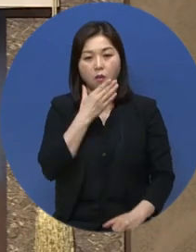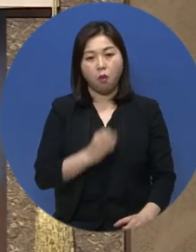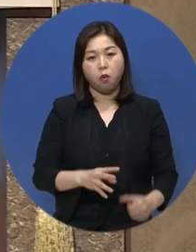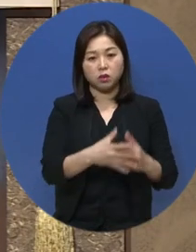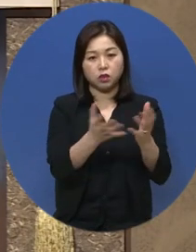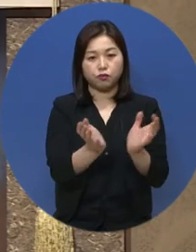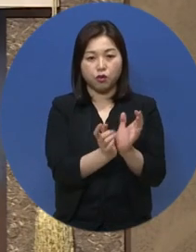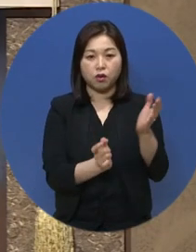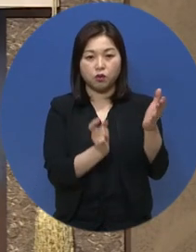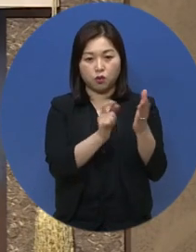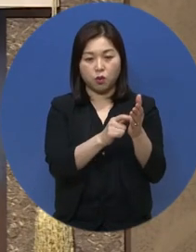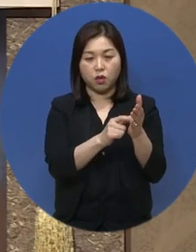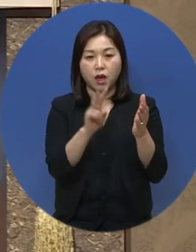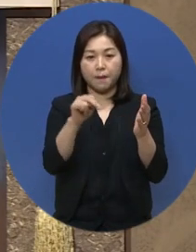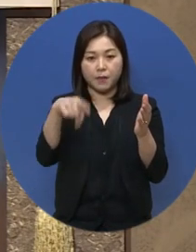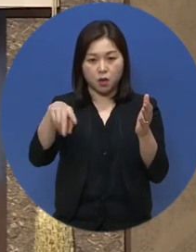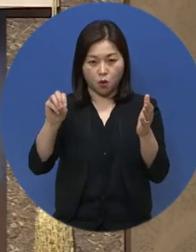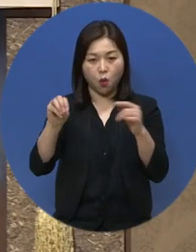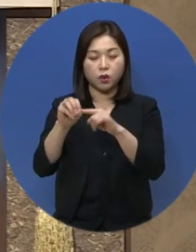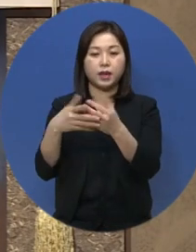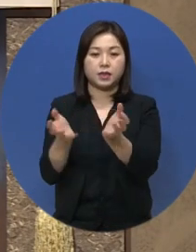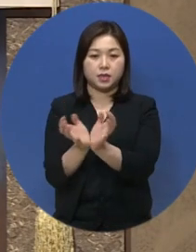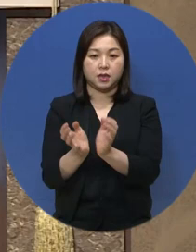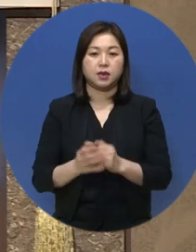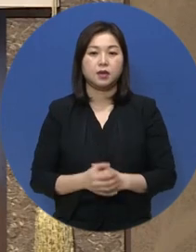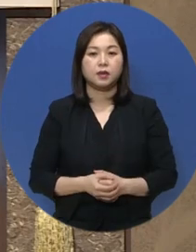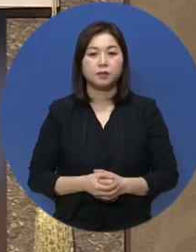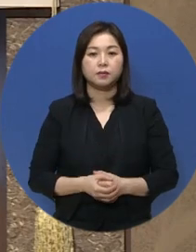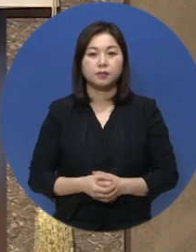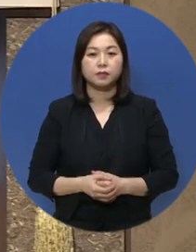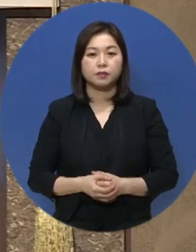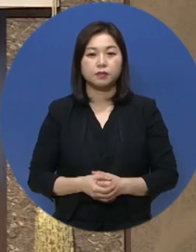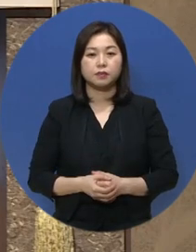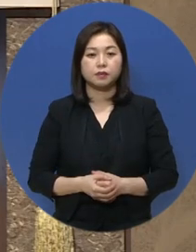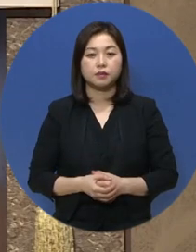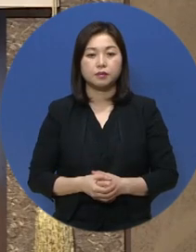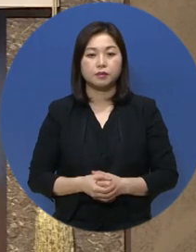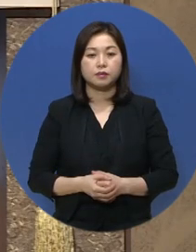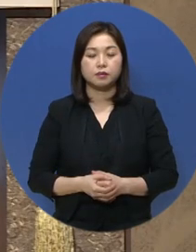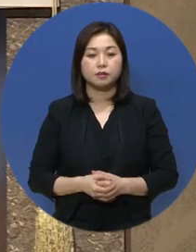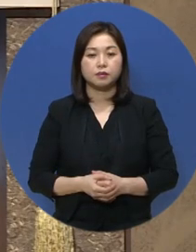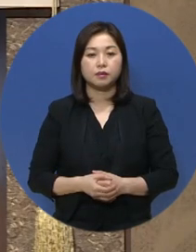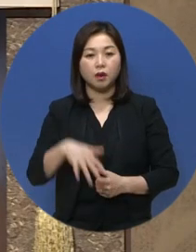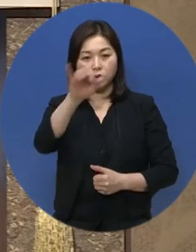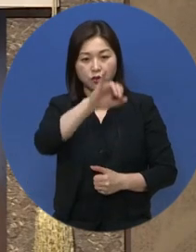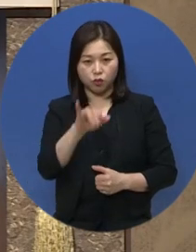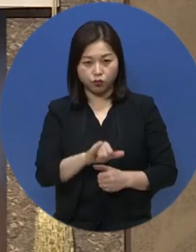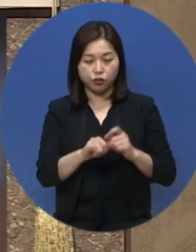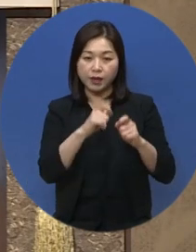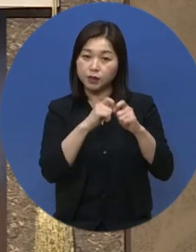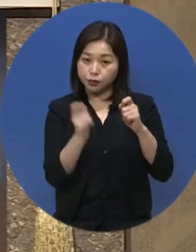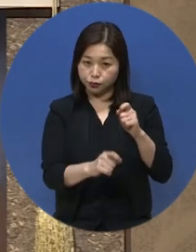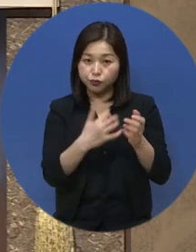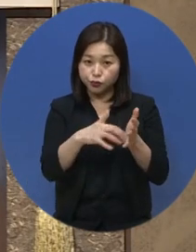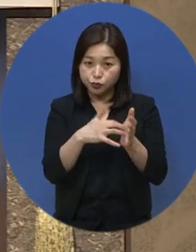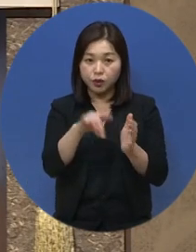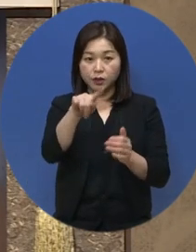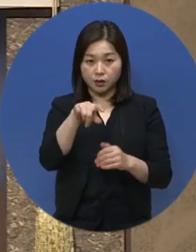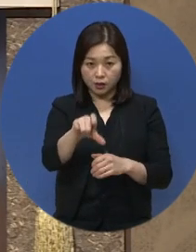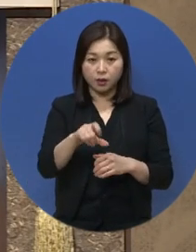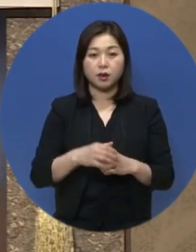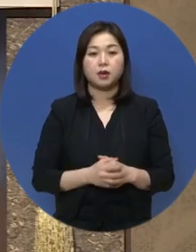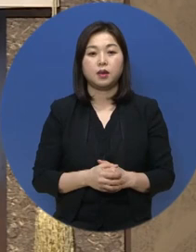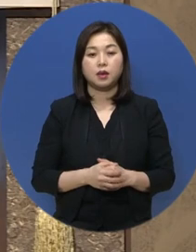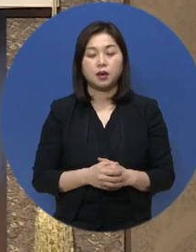보건복지부에 등록된 NPO 단체입니다. 예. 저희도 이제 전국에 15개 지부가 있고요. 네. 또